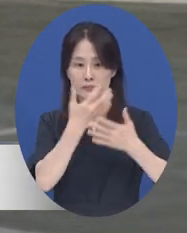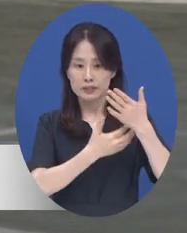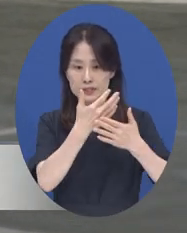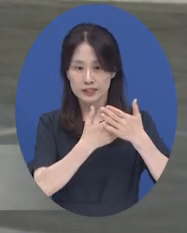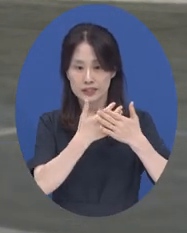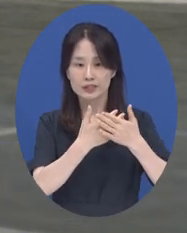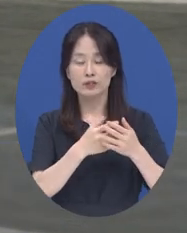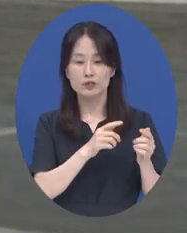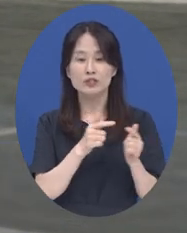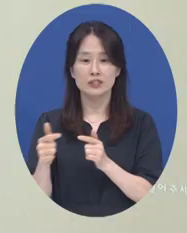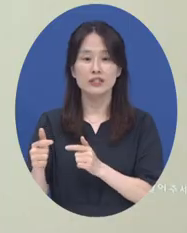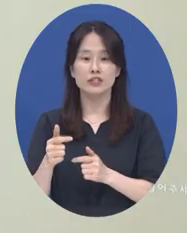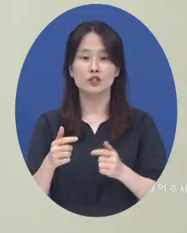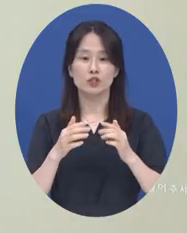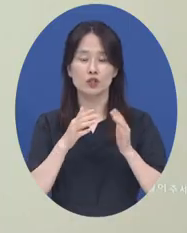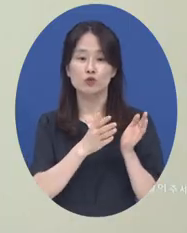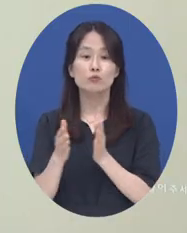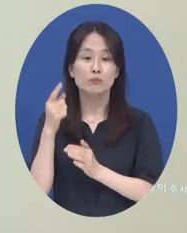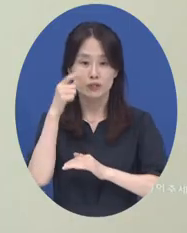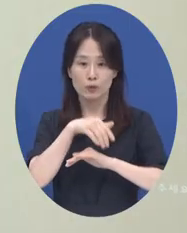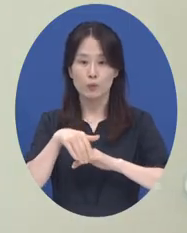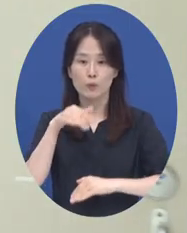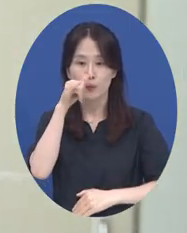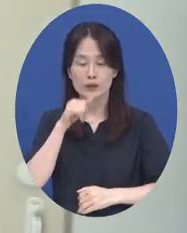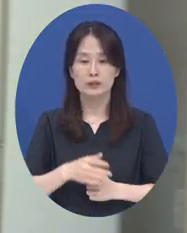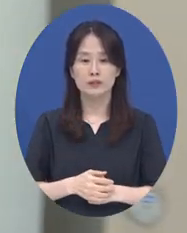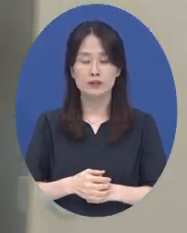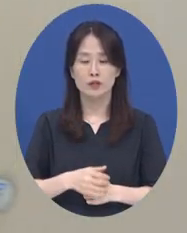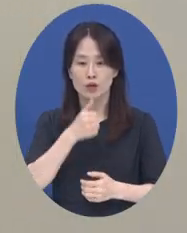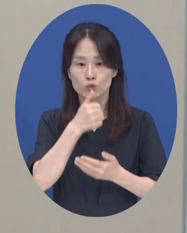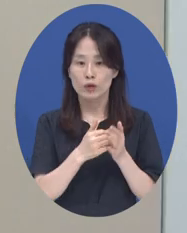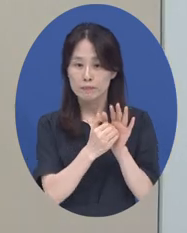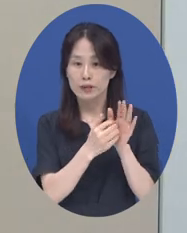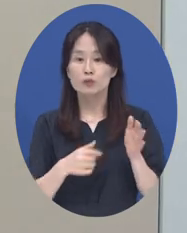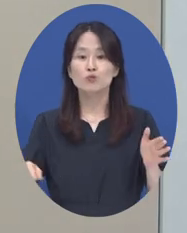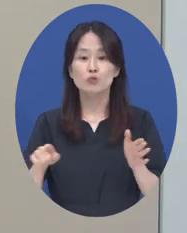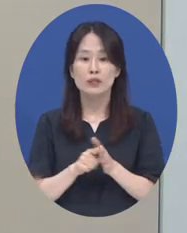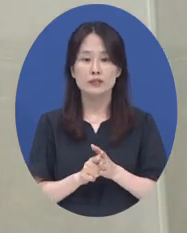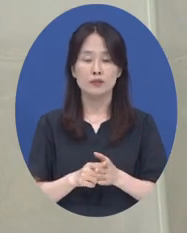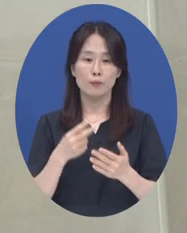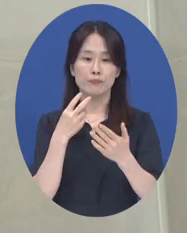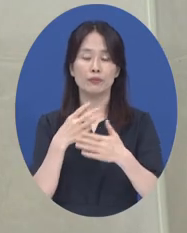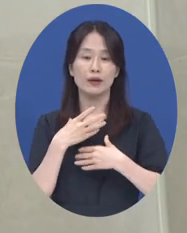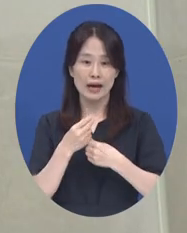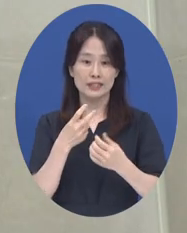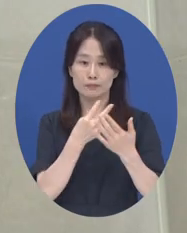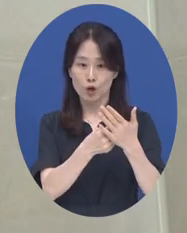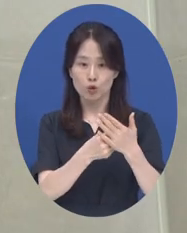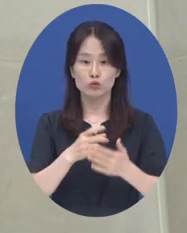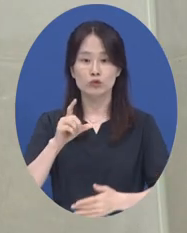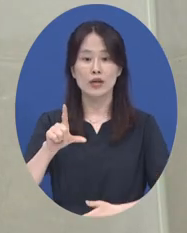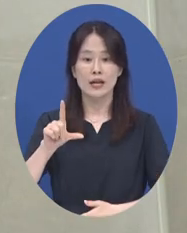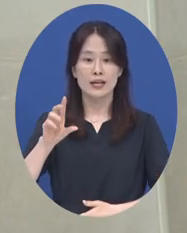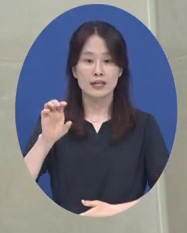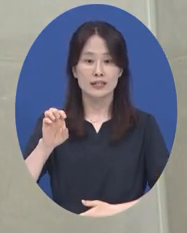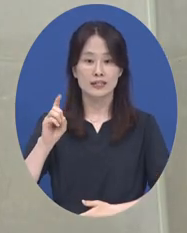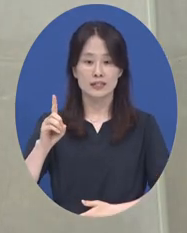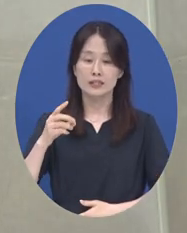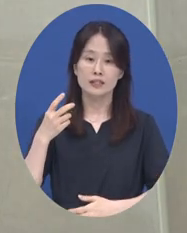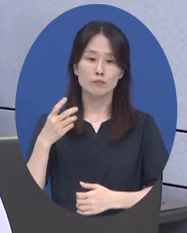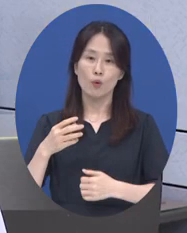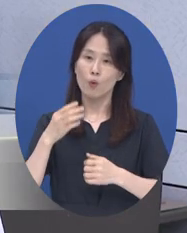차단 시설을 설치합니다. 이 밖에도 범죄 예방 효과를 높이기 위한 안심 거울과 LED 그림자 조명을 설치할